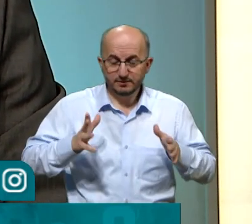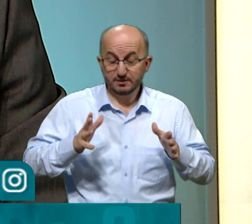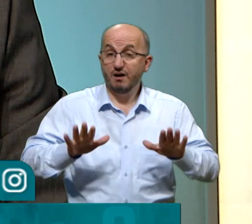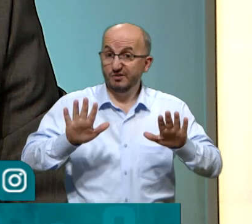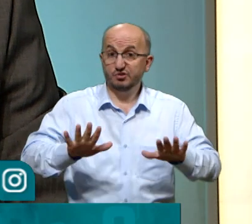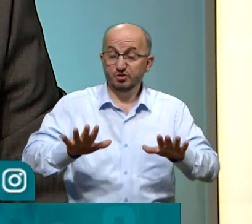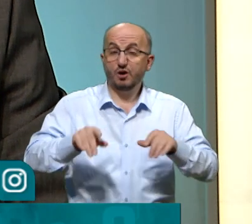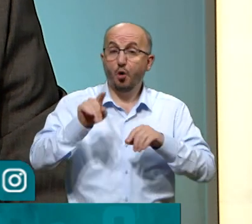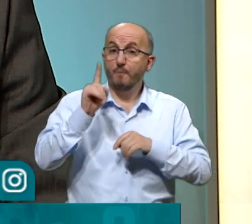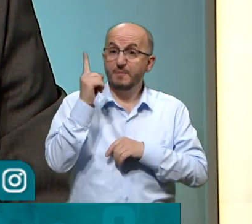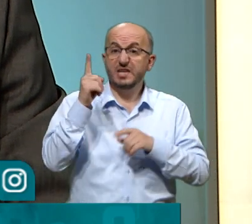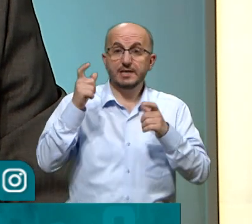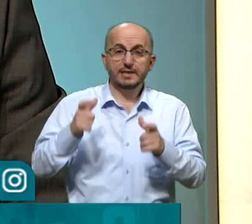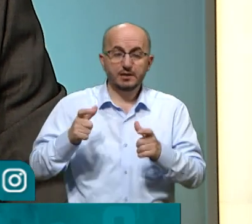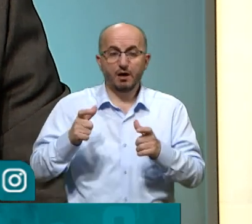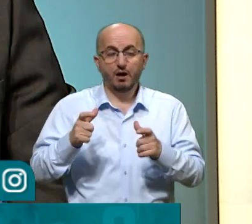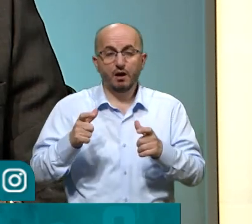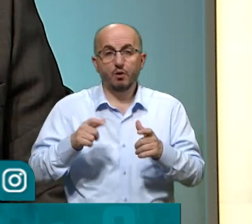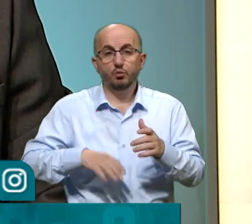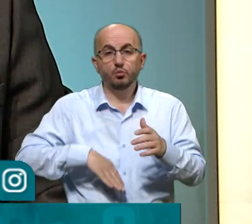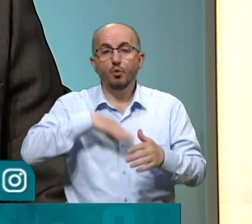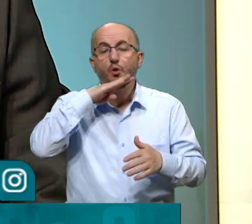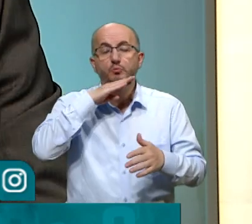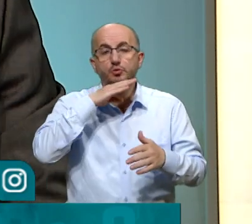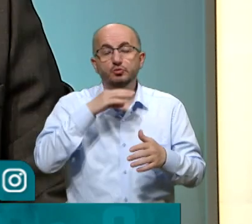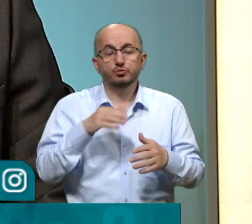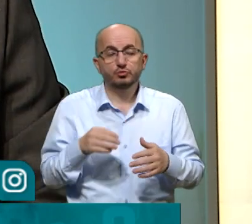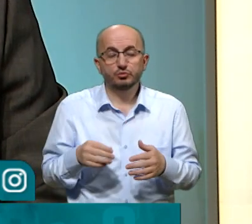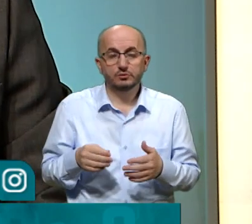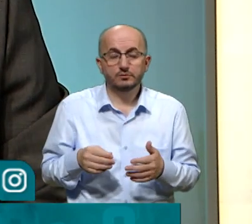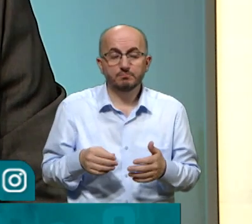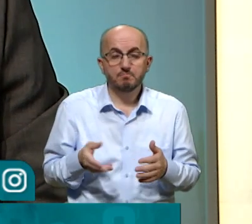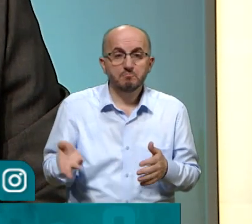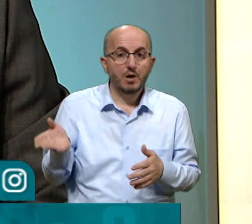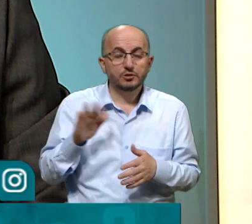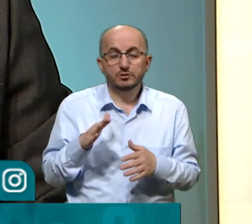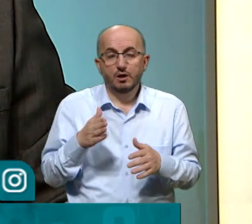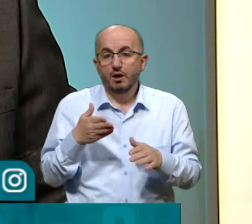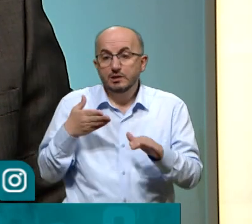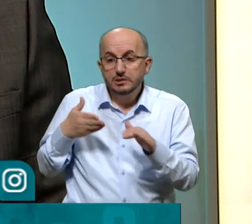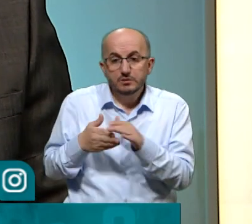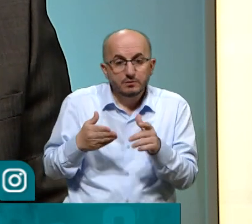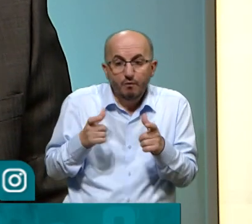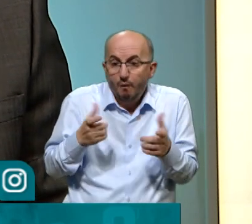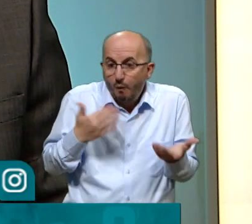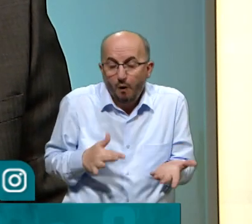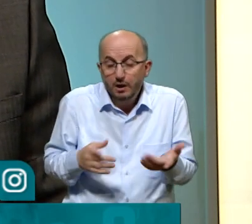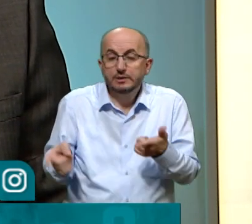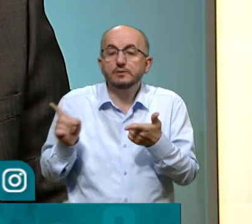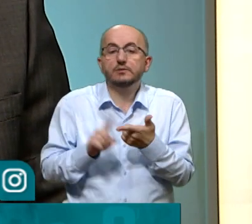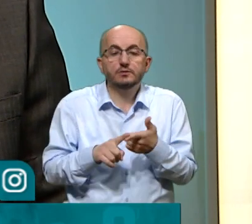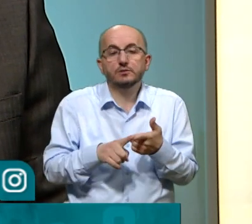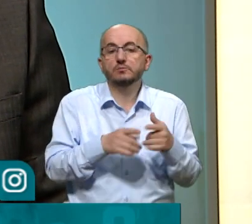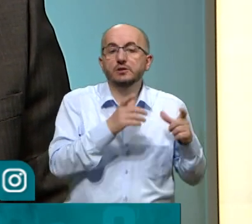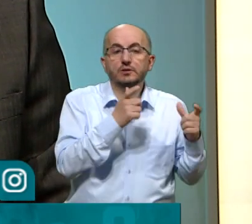Ancak o bir yer almamış tamamiyle dolmuş başka Alaca alma imkanı yoksa o zaman ikinci